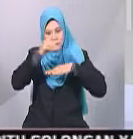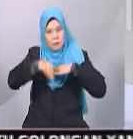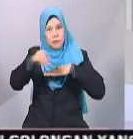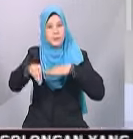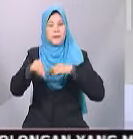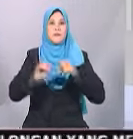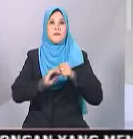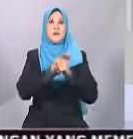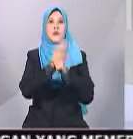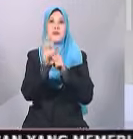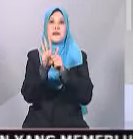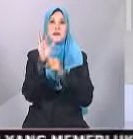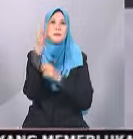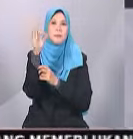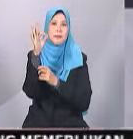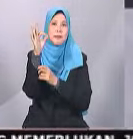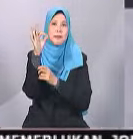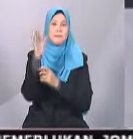COVID-19.